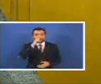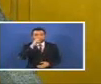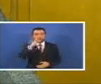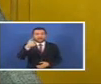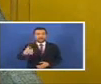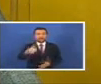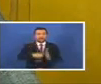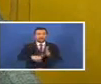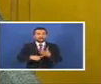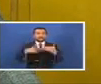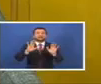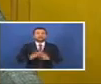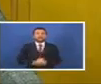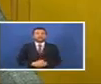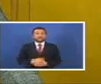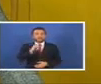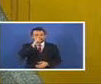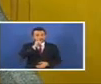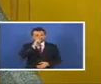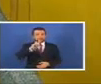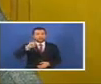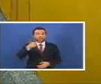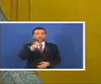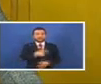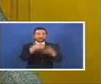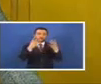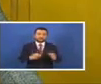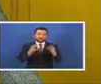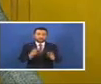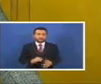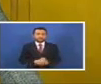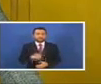Mart'ın altısında değil, Nisan'ın 16'sında düşecek.